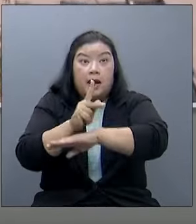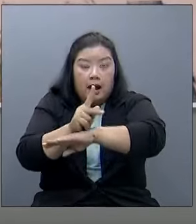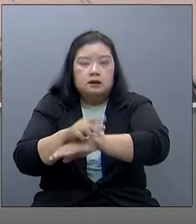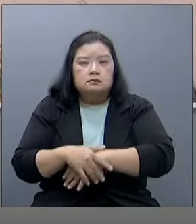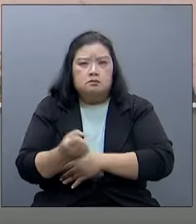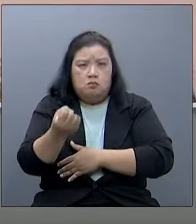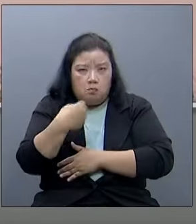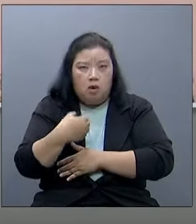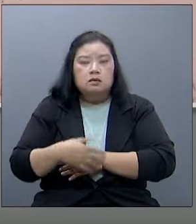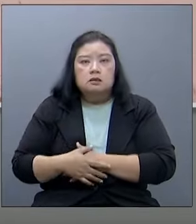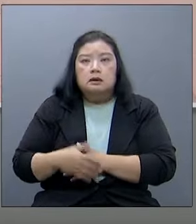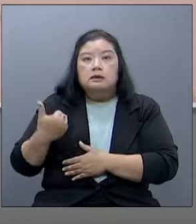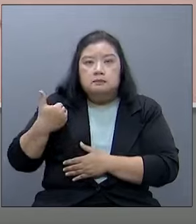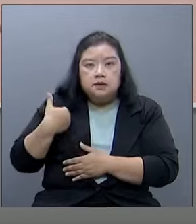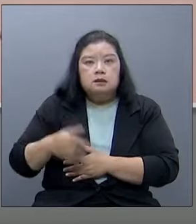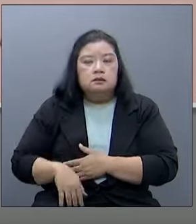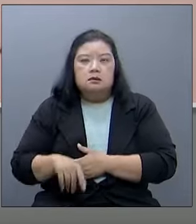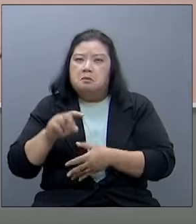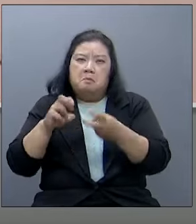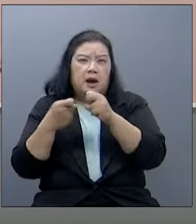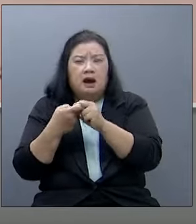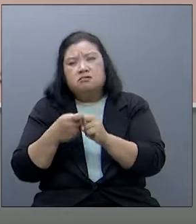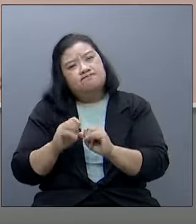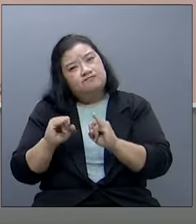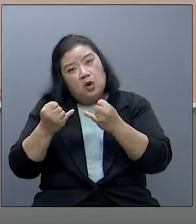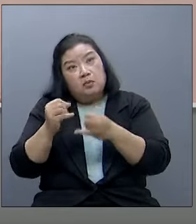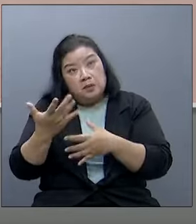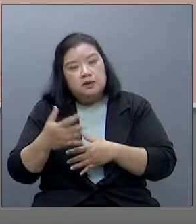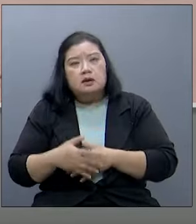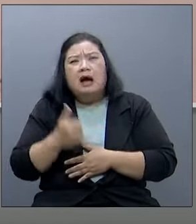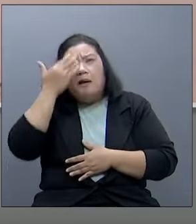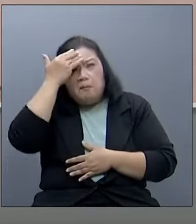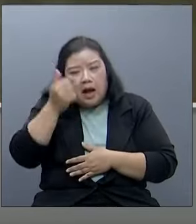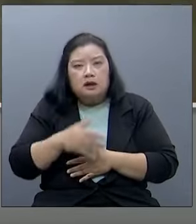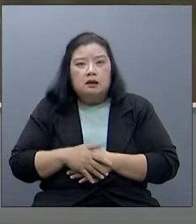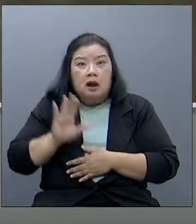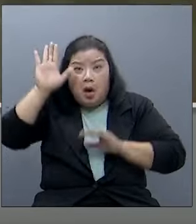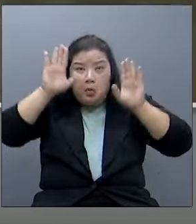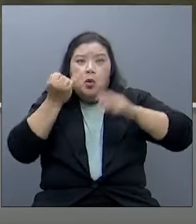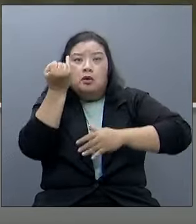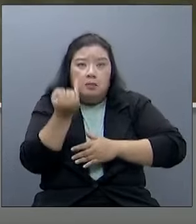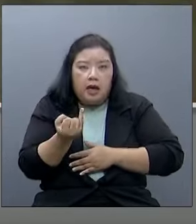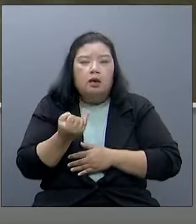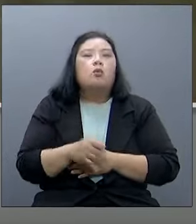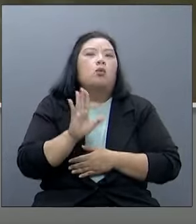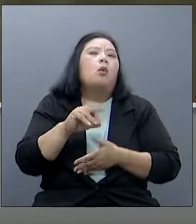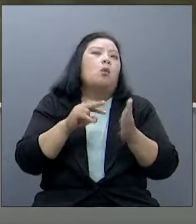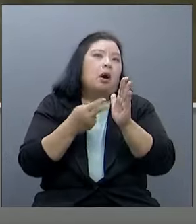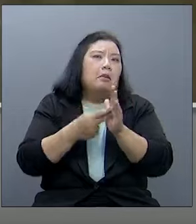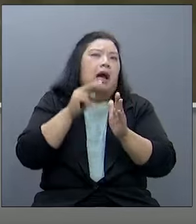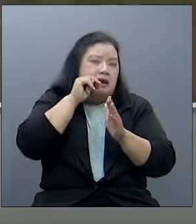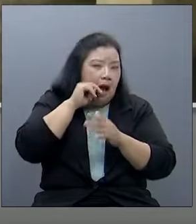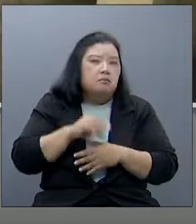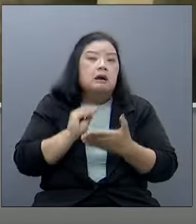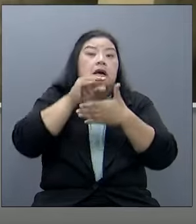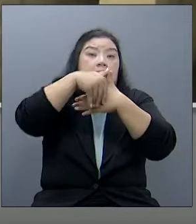าความสัมพันธระหว่างประเทศไม่ไดมปัญหาอะไรที่วาโวดอะไรก็แพ้ันหมายถึงเรื่องของการสรางเคือนที่มนเป็นสิทธ